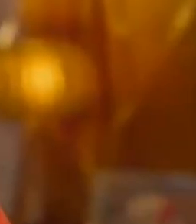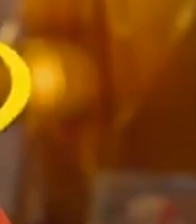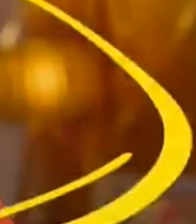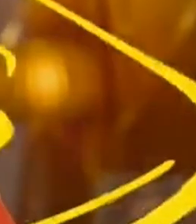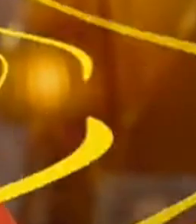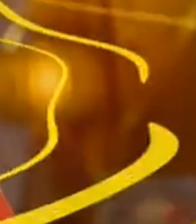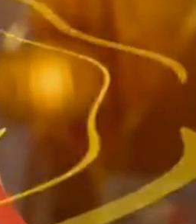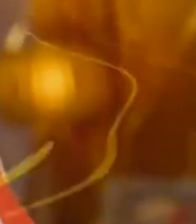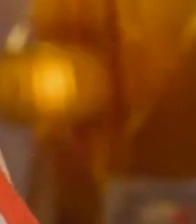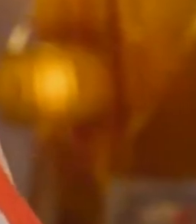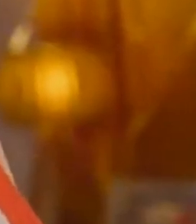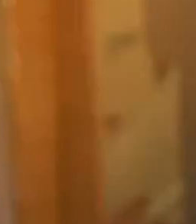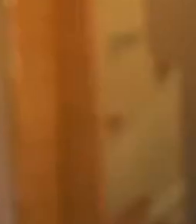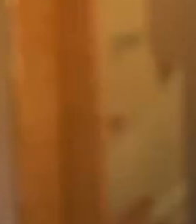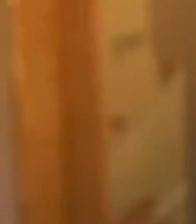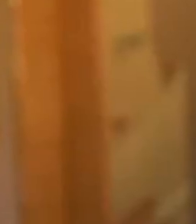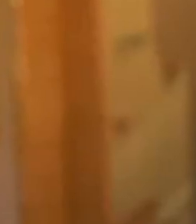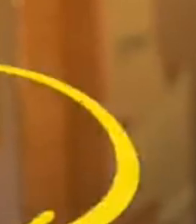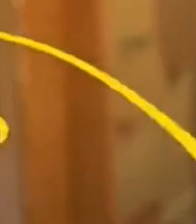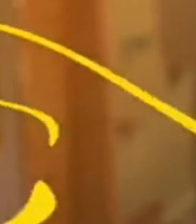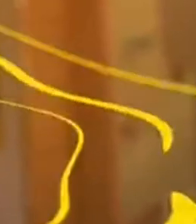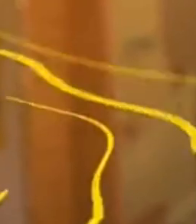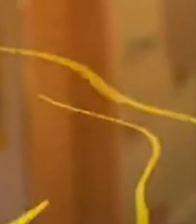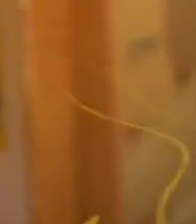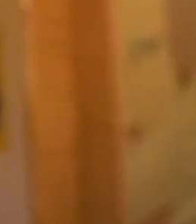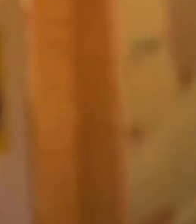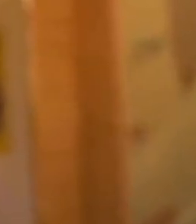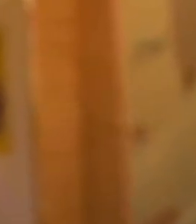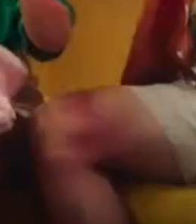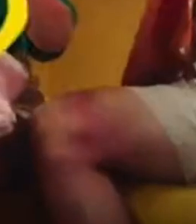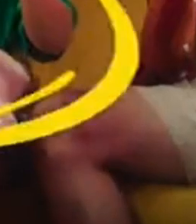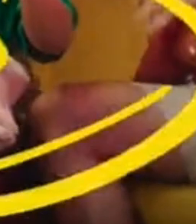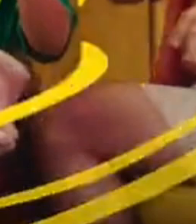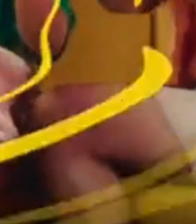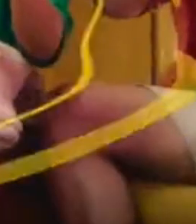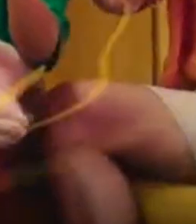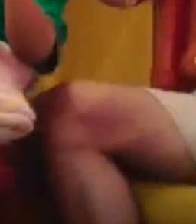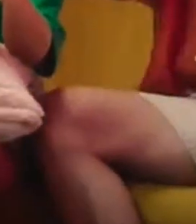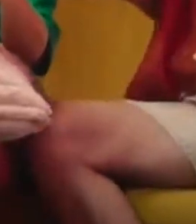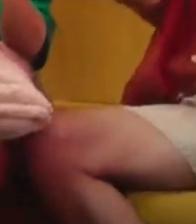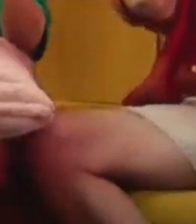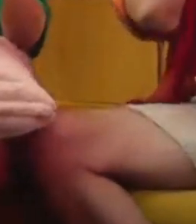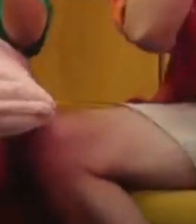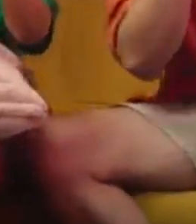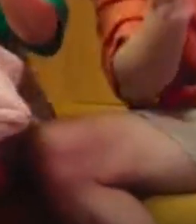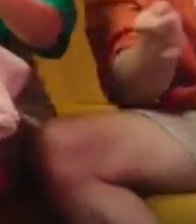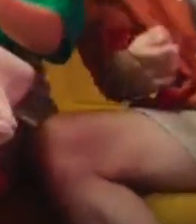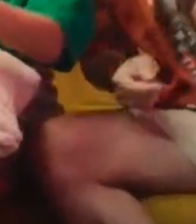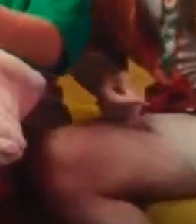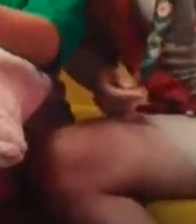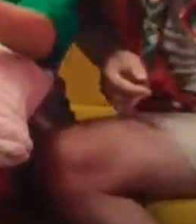ที่หนึ่งในใจเท่านั้นเลยด้วยมันฝรั่งแท้กรอบอร่อยเต็มรสชาติ